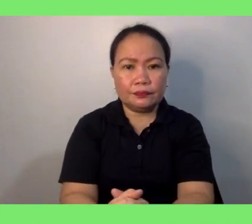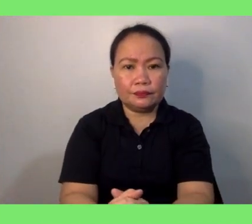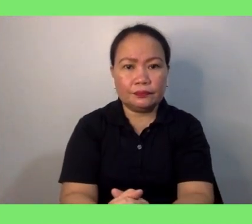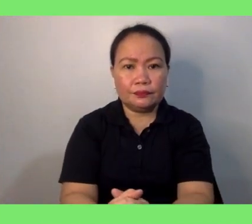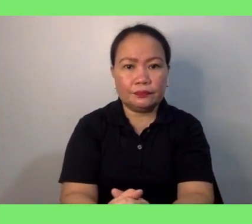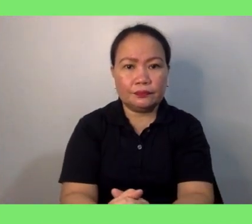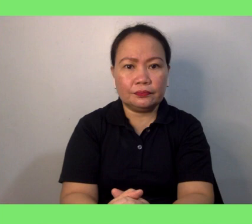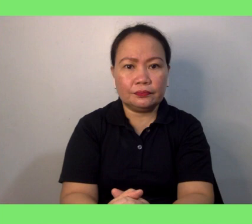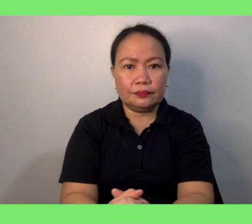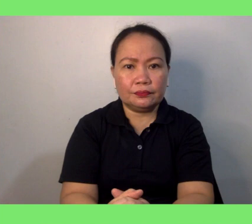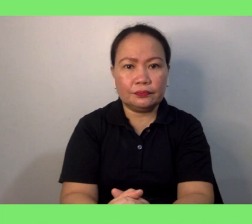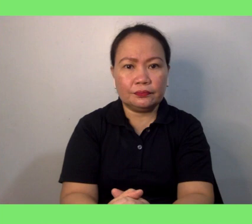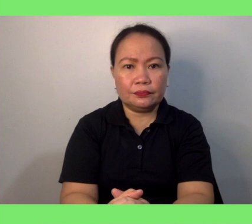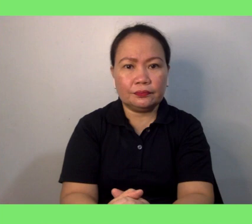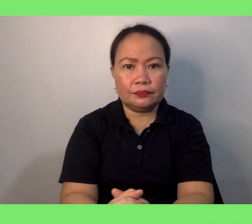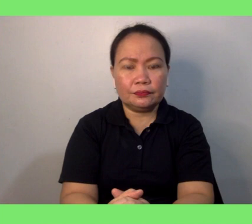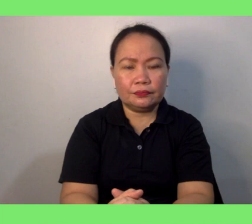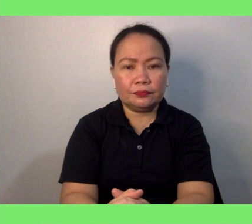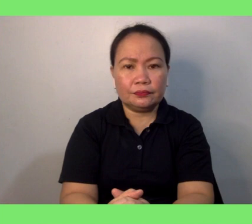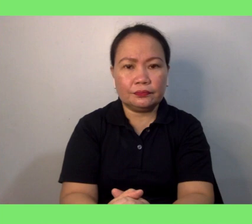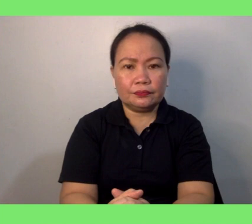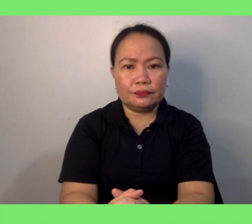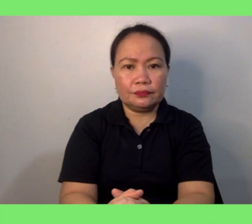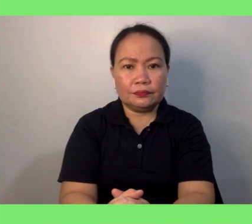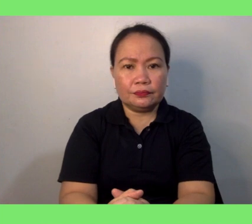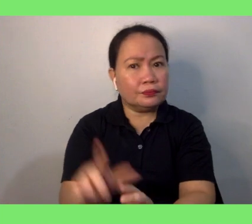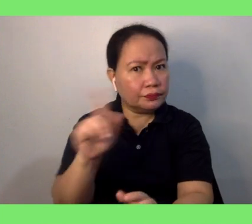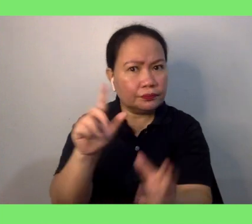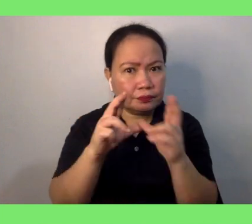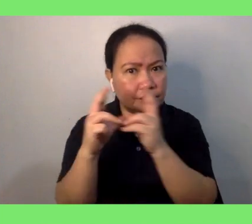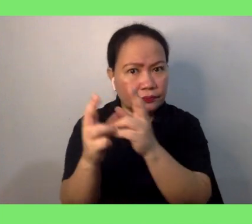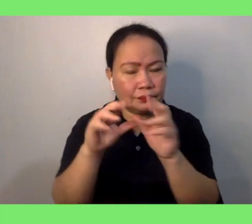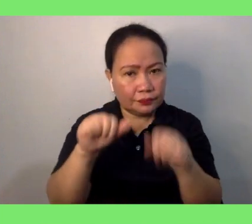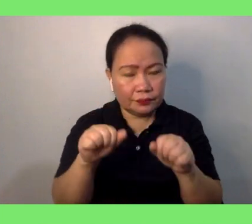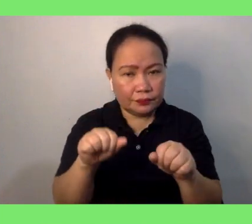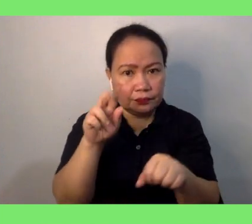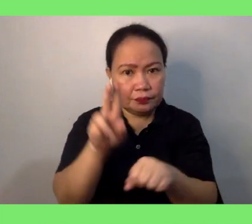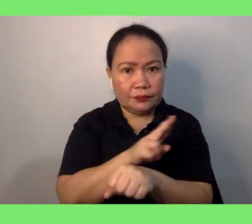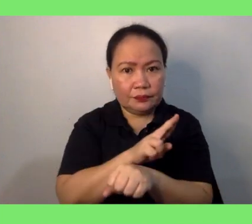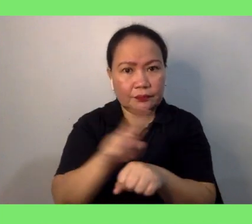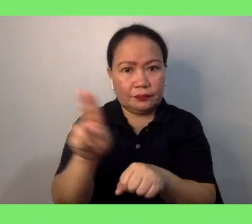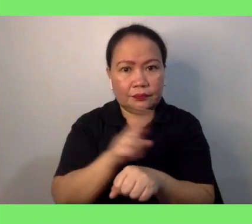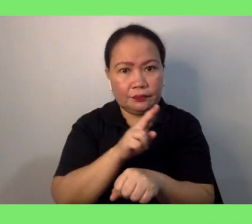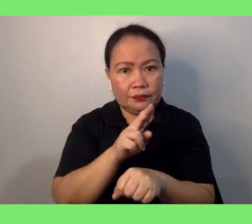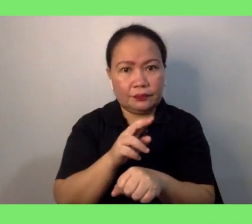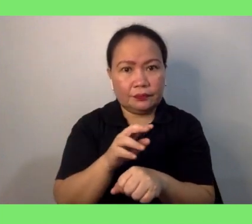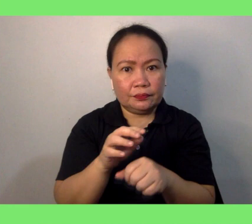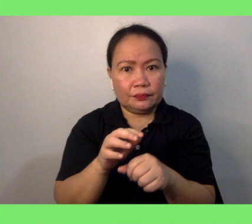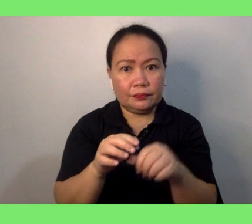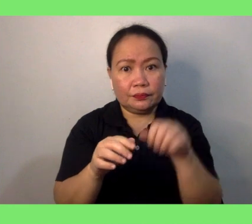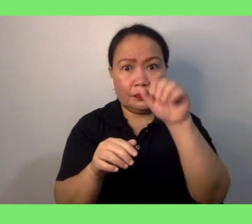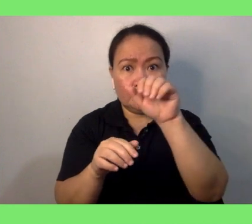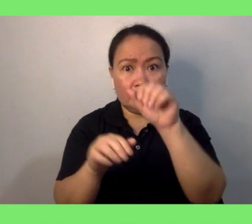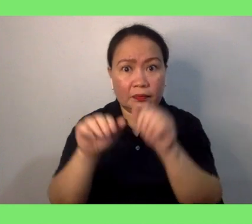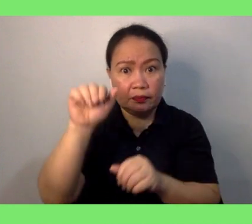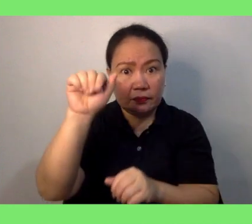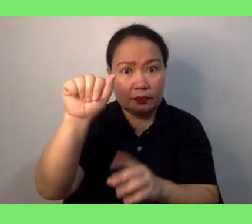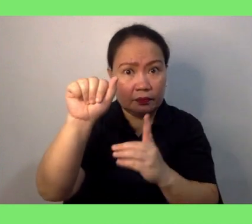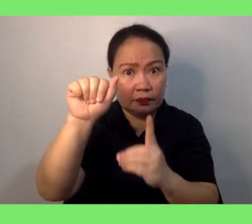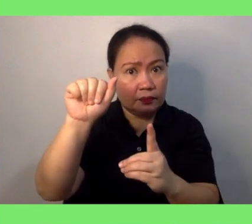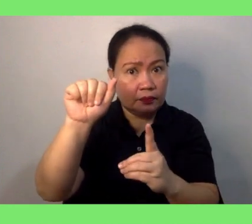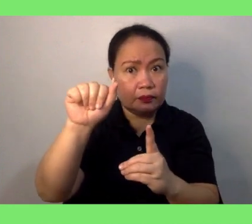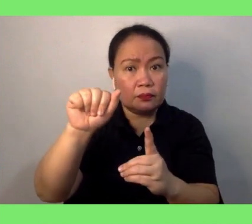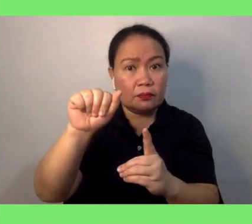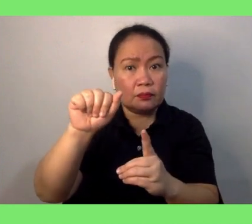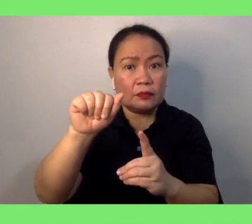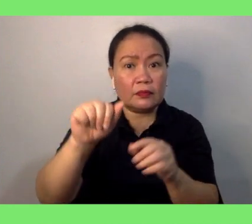Anong relationship ang pwede mong gamitin? Etong dalawa, alternate interior, kaya lang di mo siya makukuha dahil wala